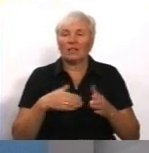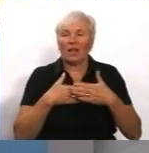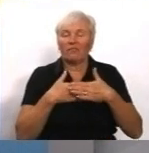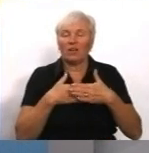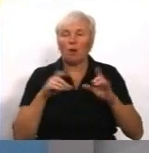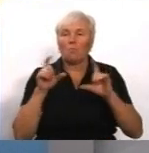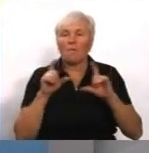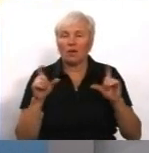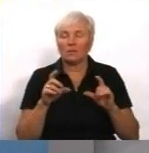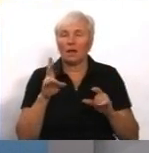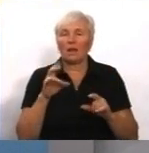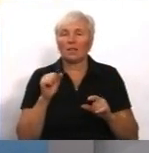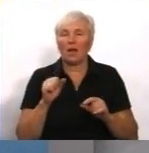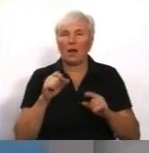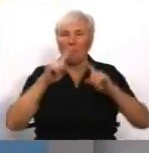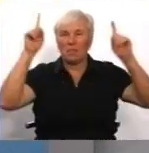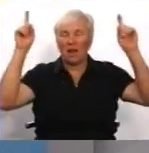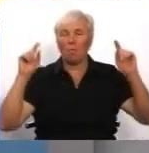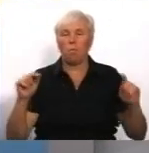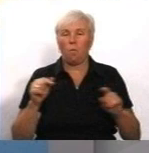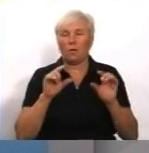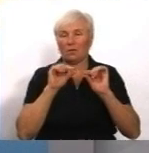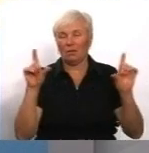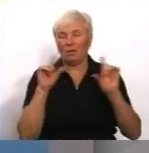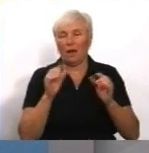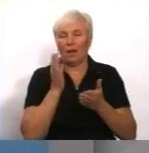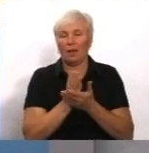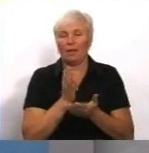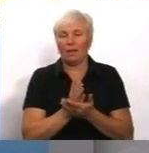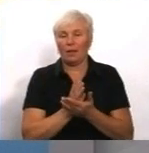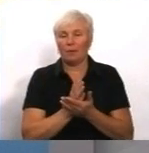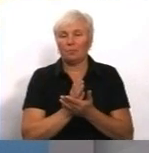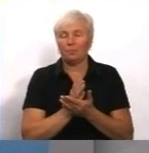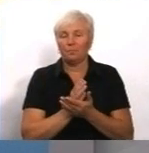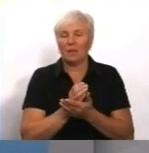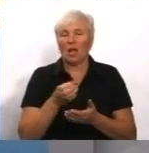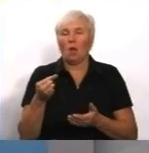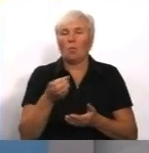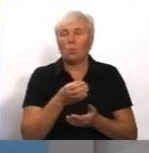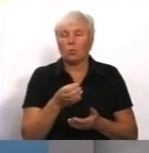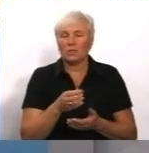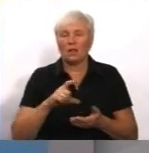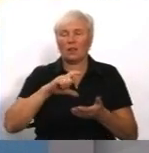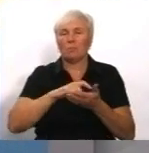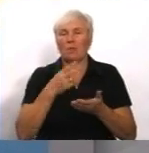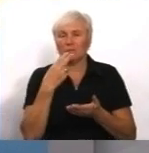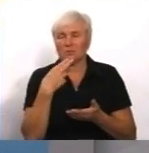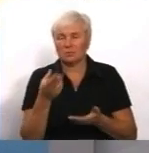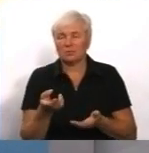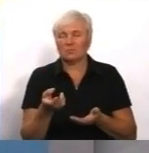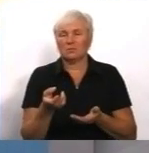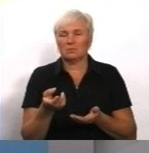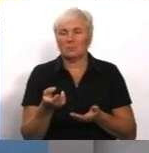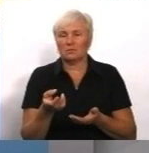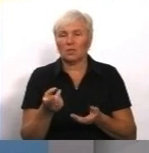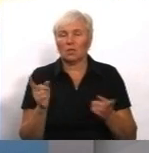на бігбордах, в різних місцях є бутилки, пачки, але що